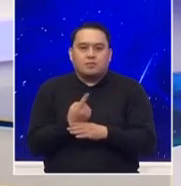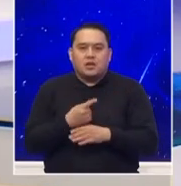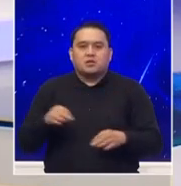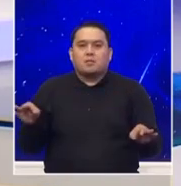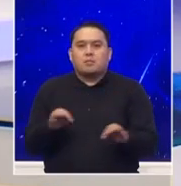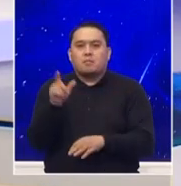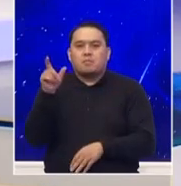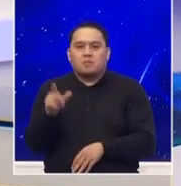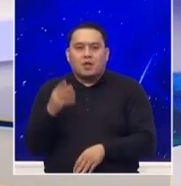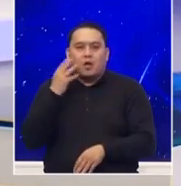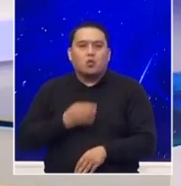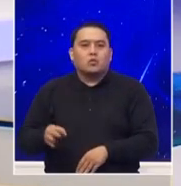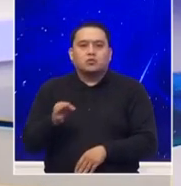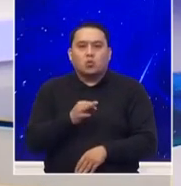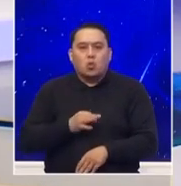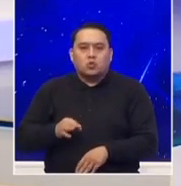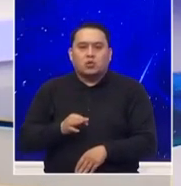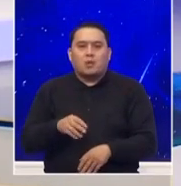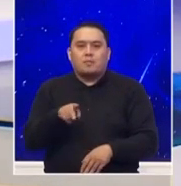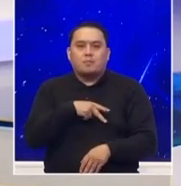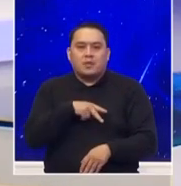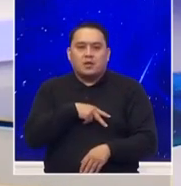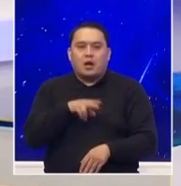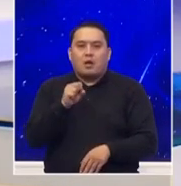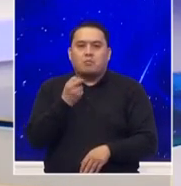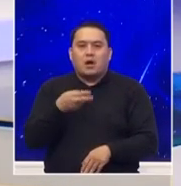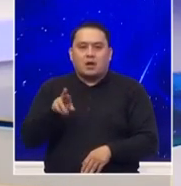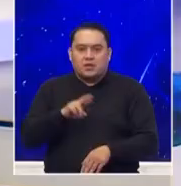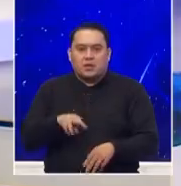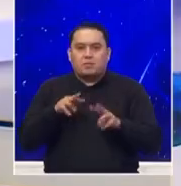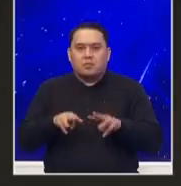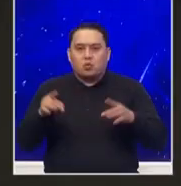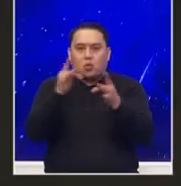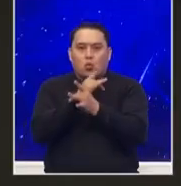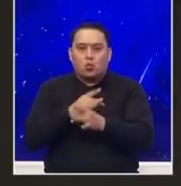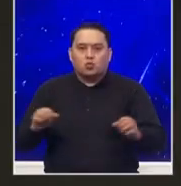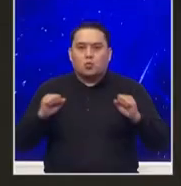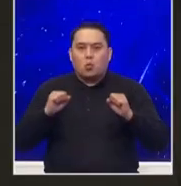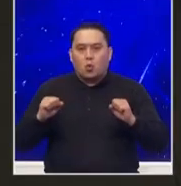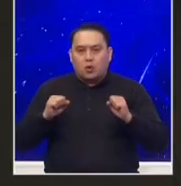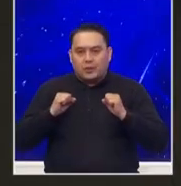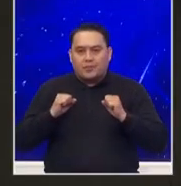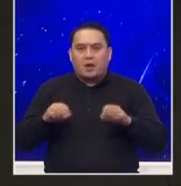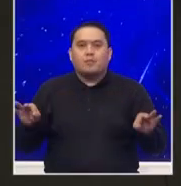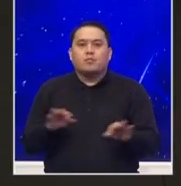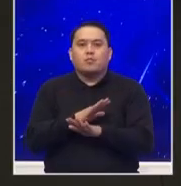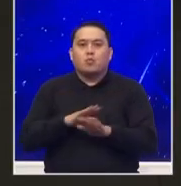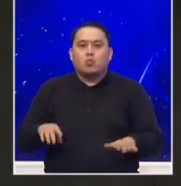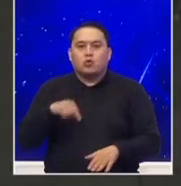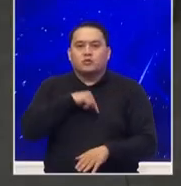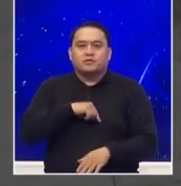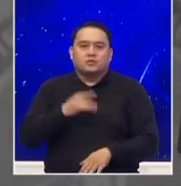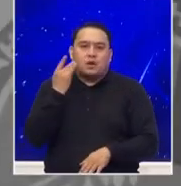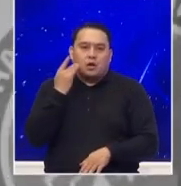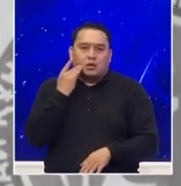единственный певец, музыкант из Алматинской области, удостоившийся медали имени Абая Министерства культуры и спорта. «Музыка живет во мне